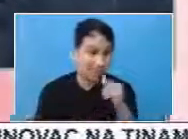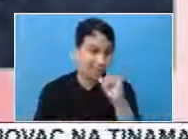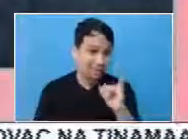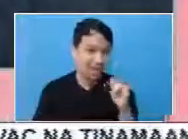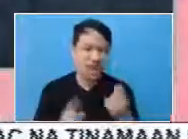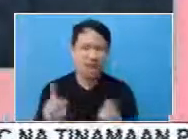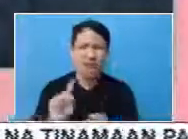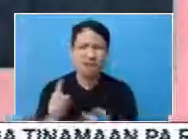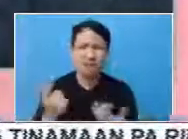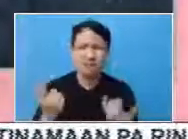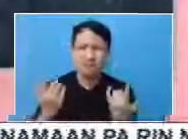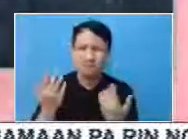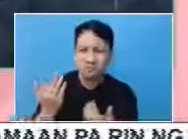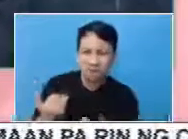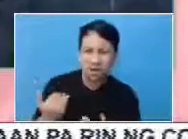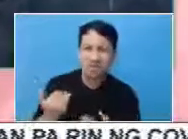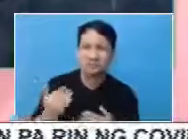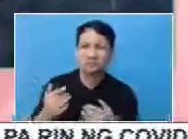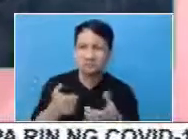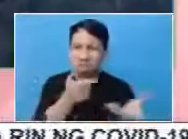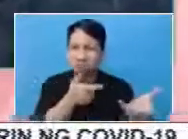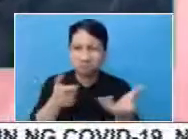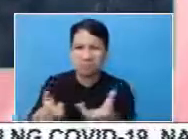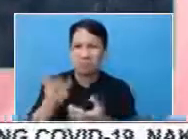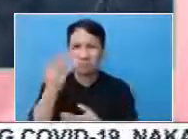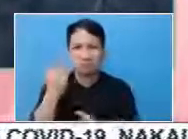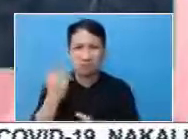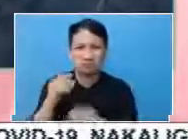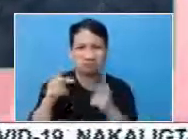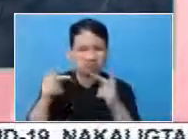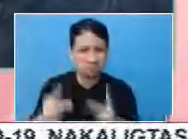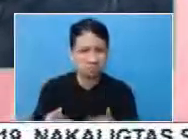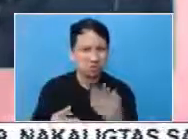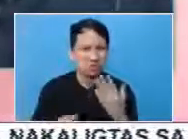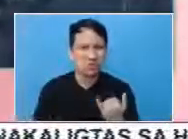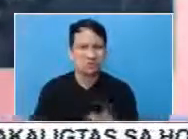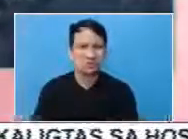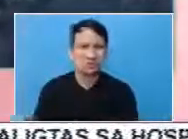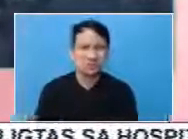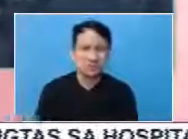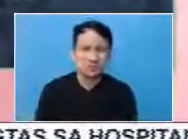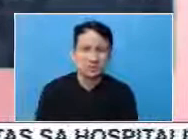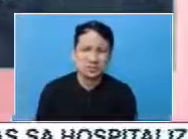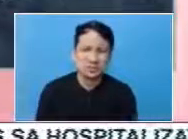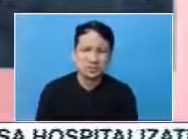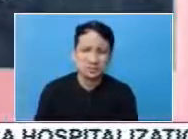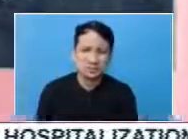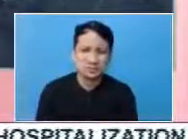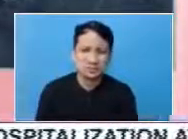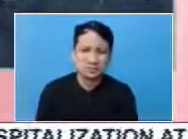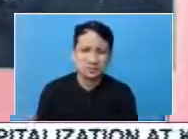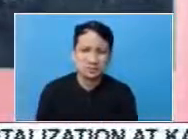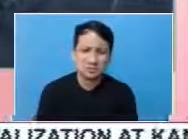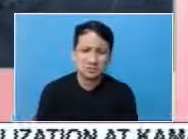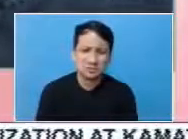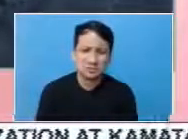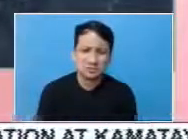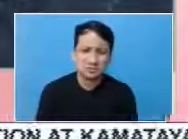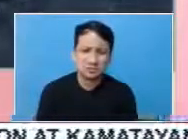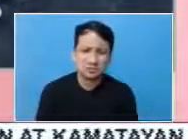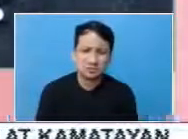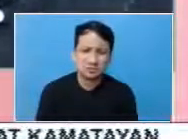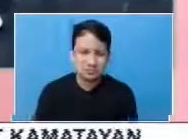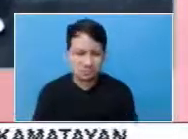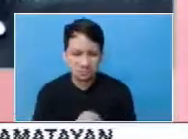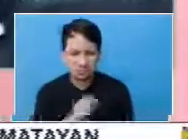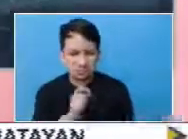bawat isa. Sabi nga natin, hindi lang naman po Philippine National Police at mga pulis ang nagkakaroon ng mga ganito. Lahat po ng mga sangay ng ating gobyerno